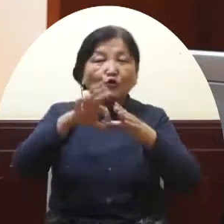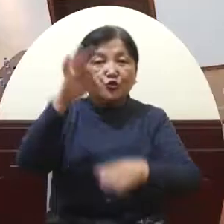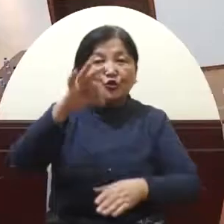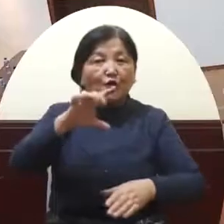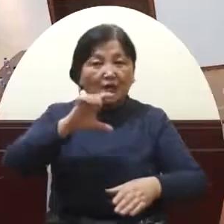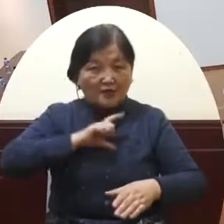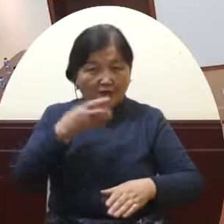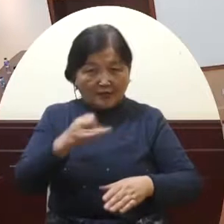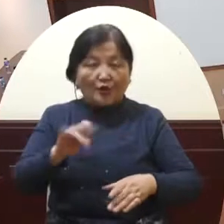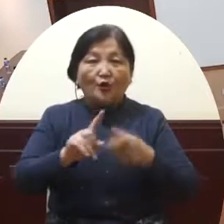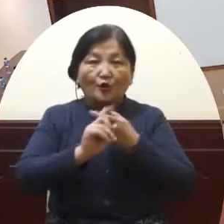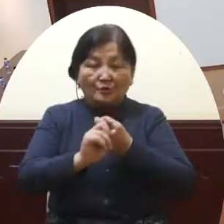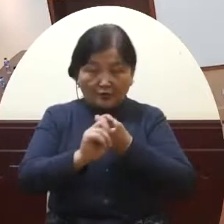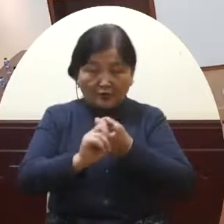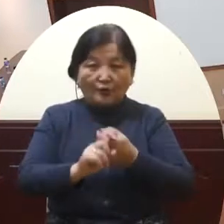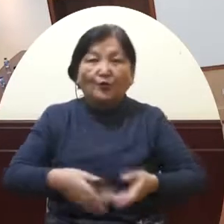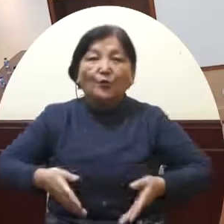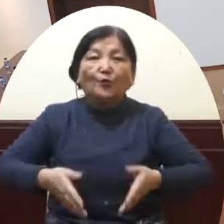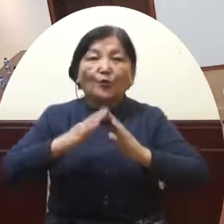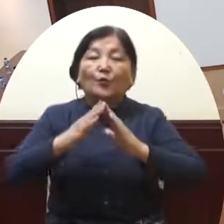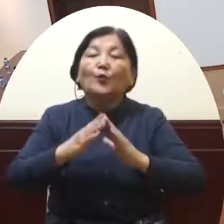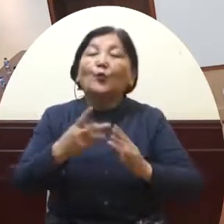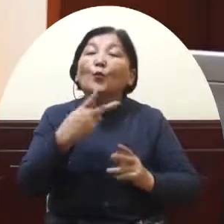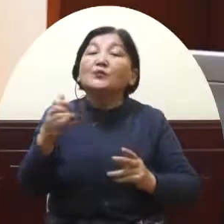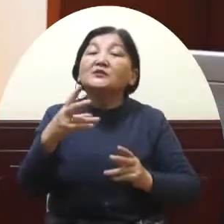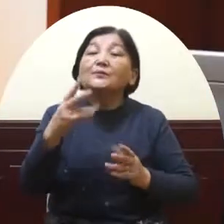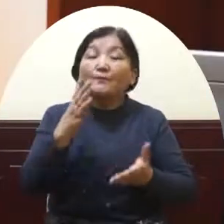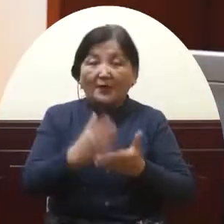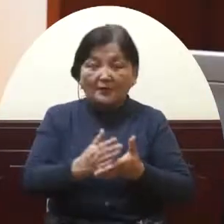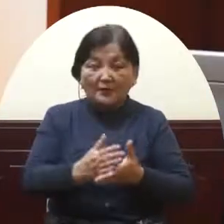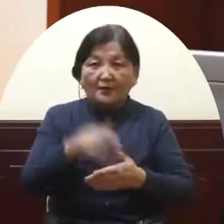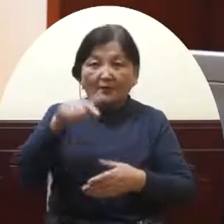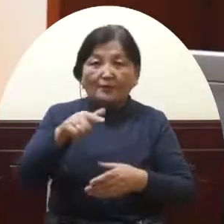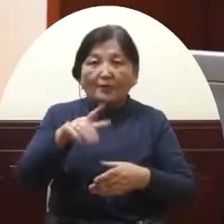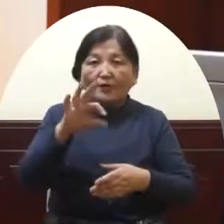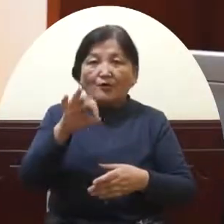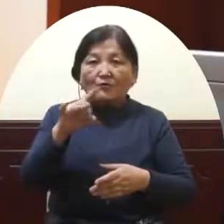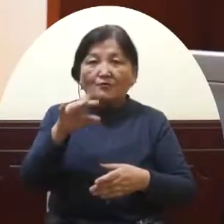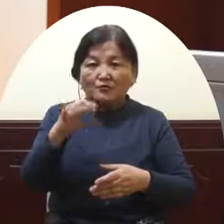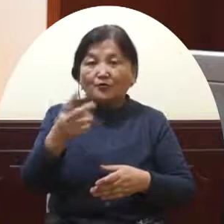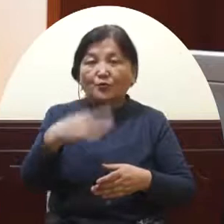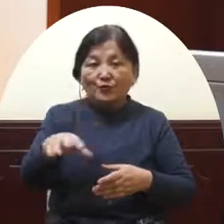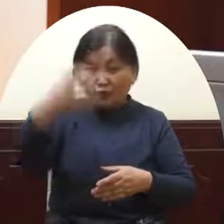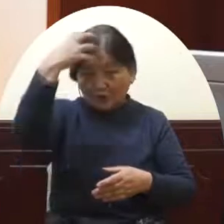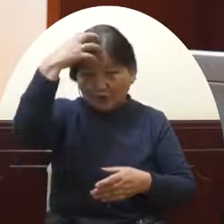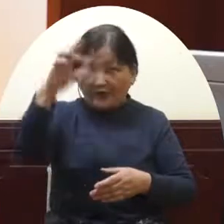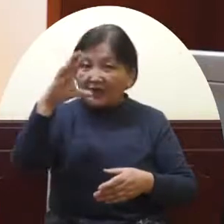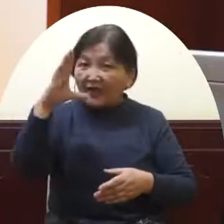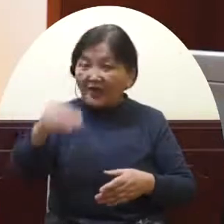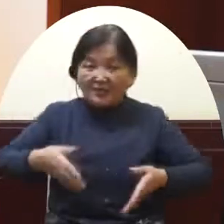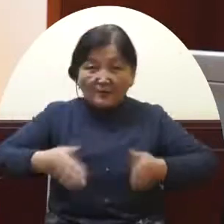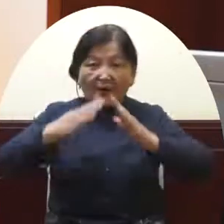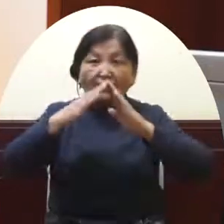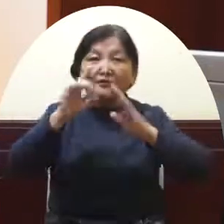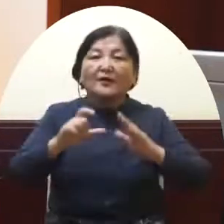байна. Энэ санаа бол үндсэндээ бол орчин үеийн төрийн мөн чанар, төр яах гэж байгуулагддаг вэ гэж. Ерөөсөө